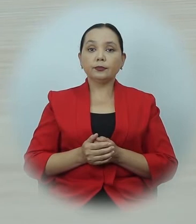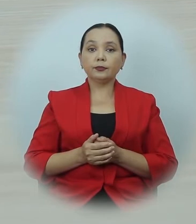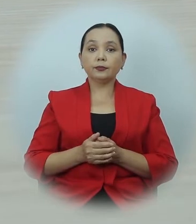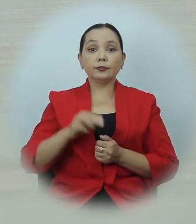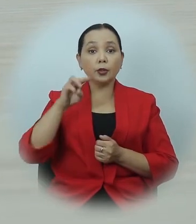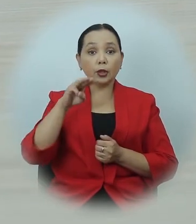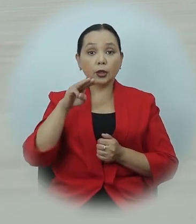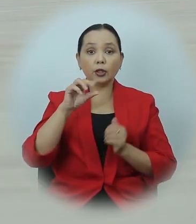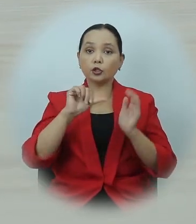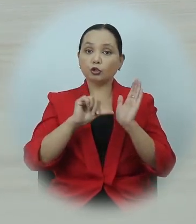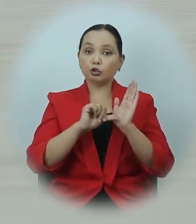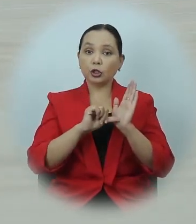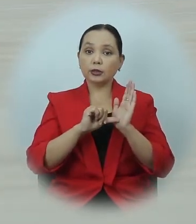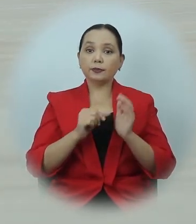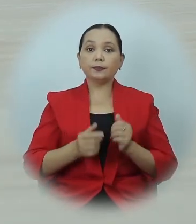Т5,